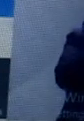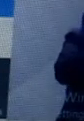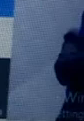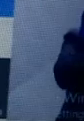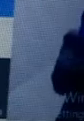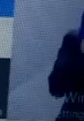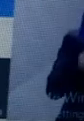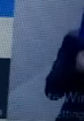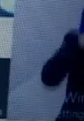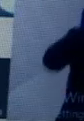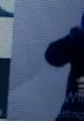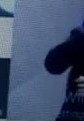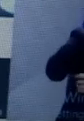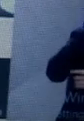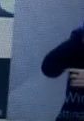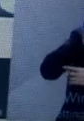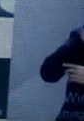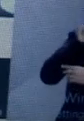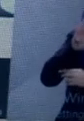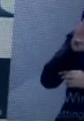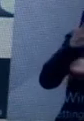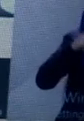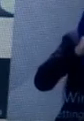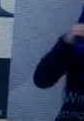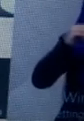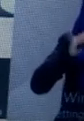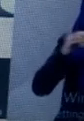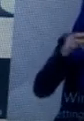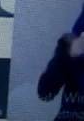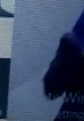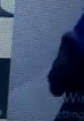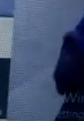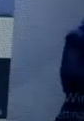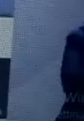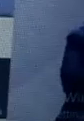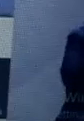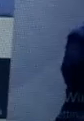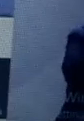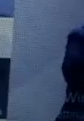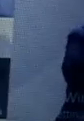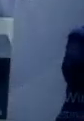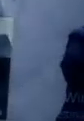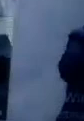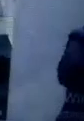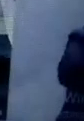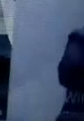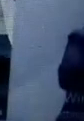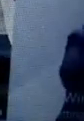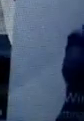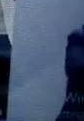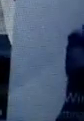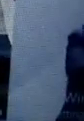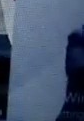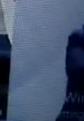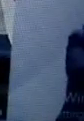akan dilonggarkan atau dibuka berdasarkan SOP yang ditetapkan.